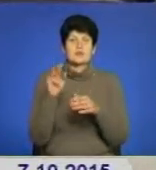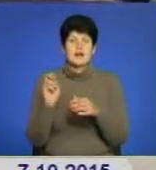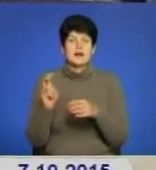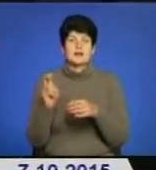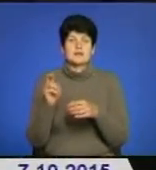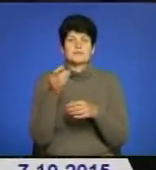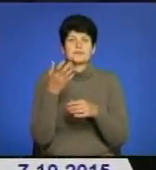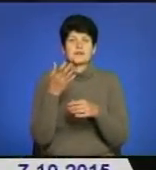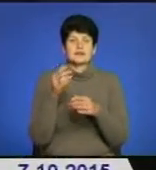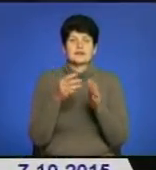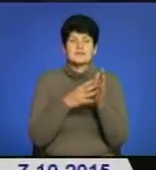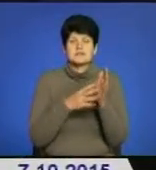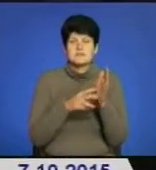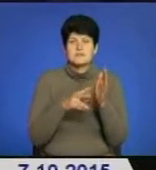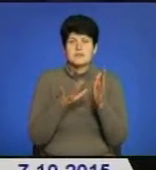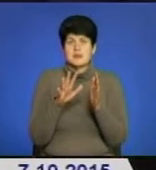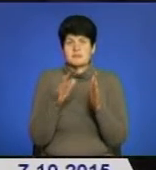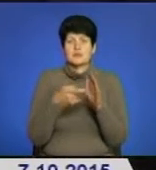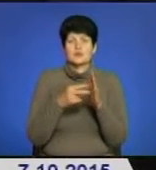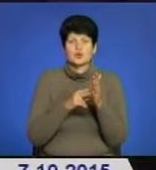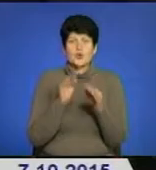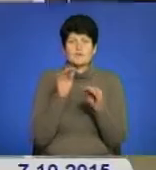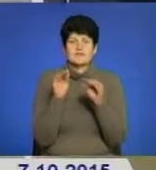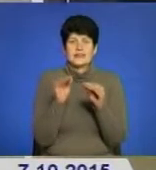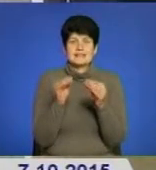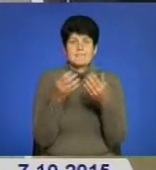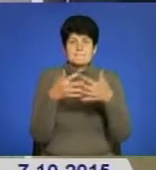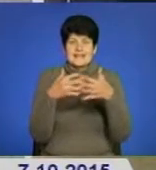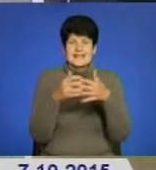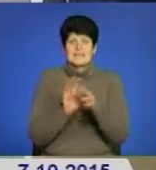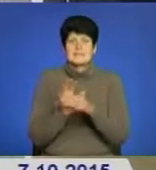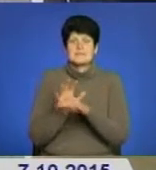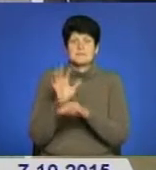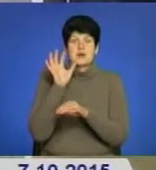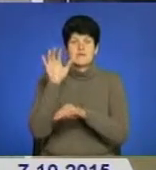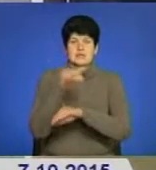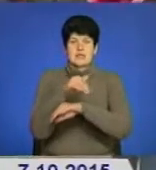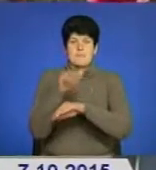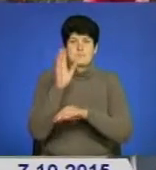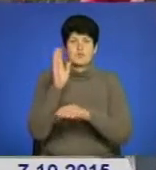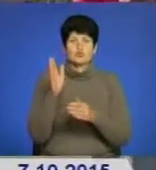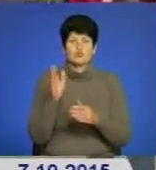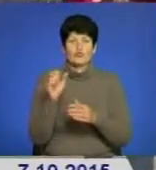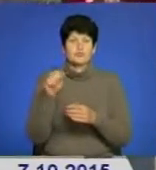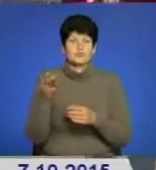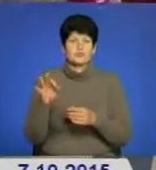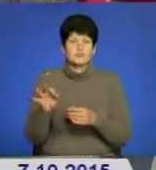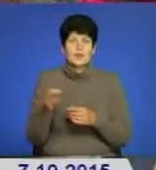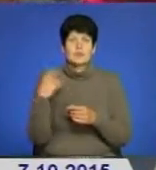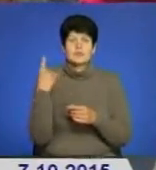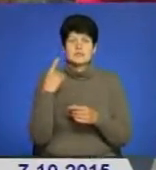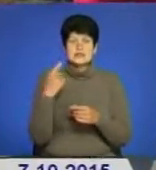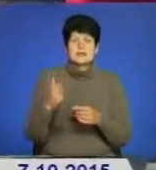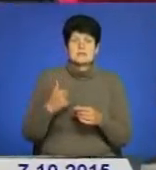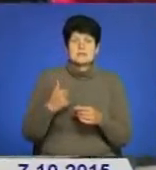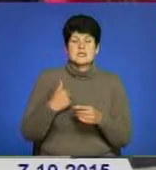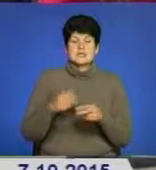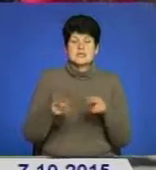ПАК-65-70 планують облаштувати відповідними приладами і відправити на передову. Обласна адміністрація